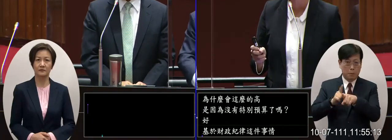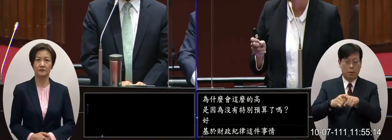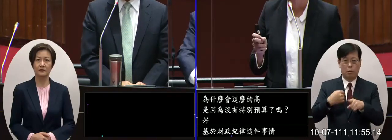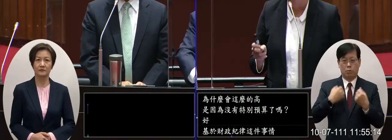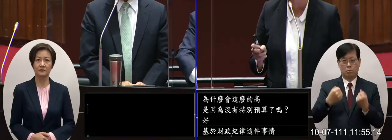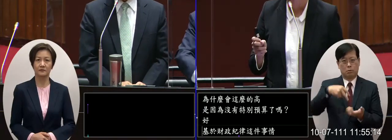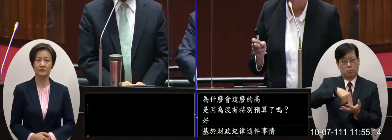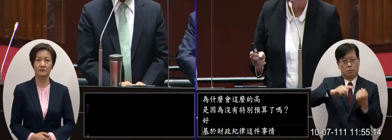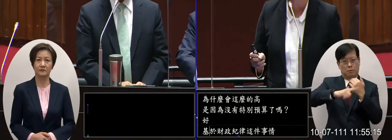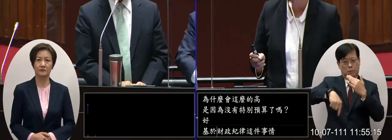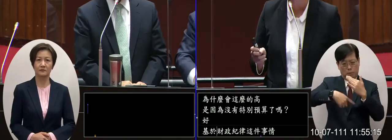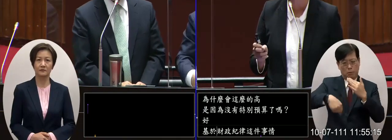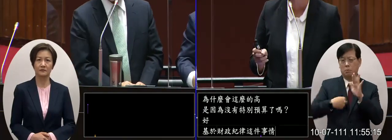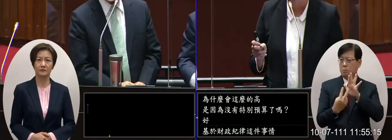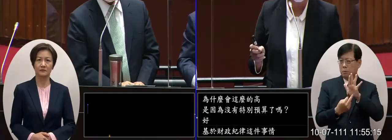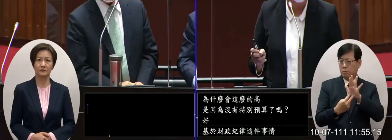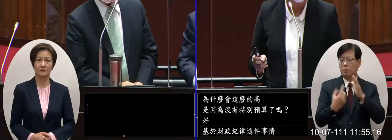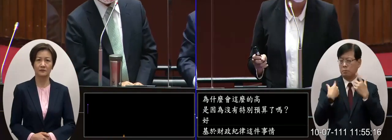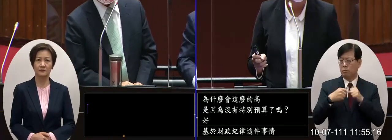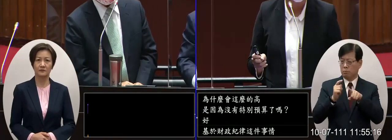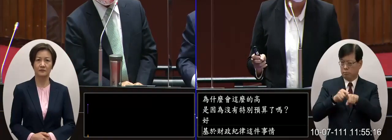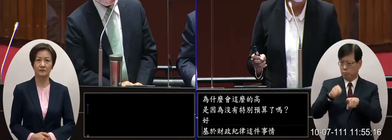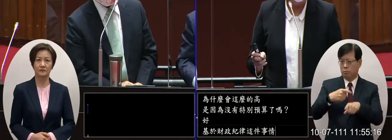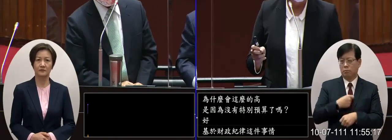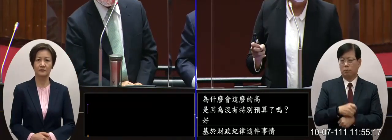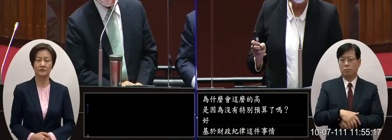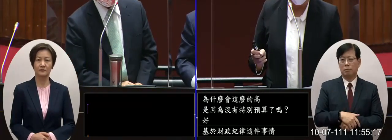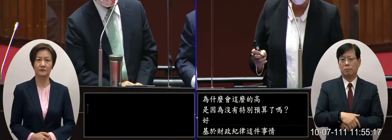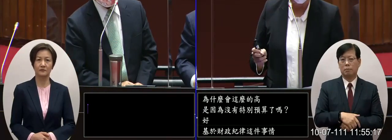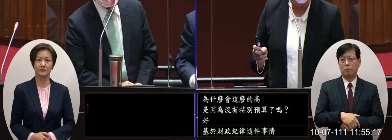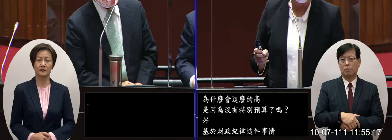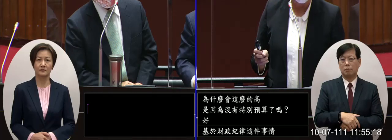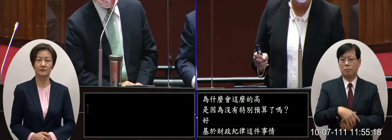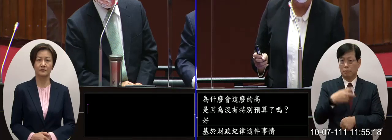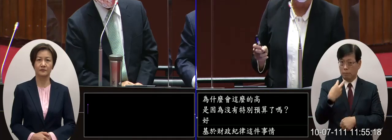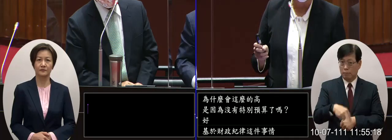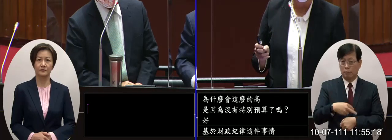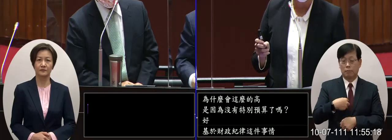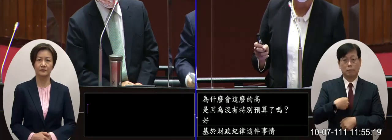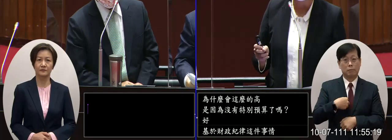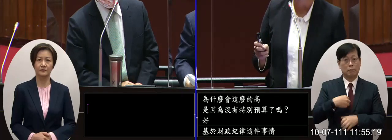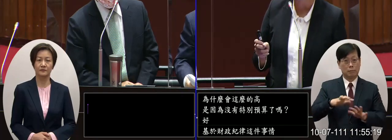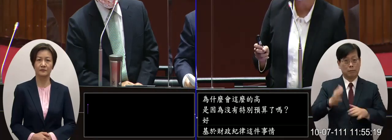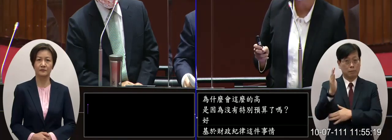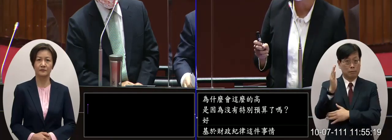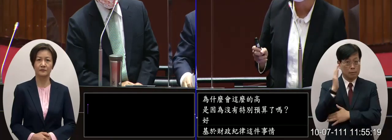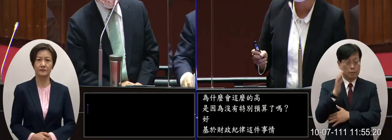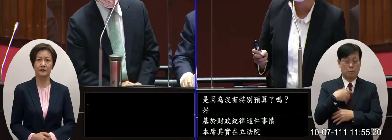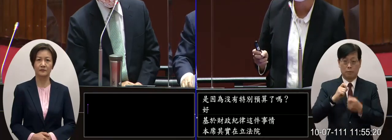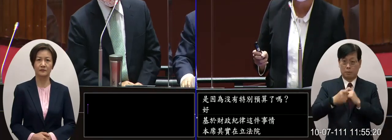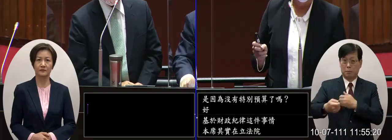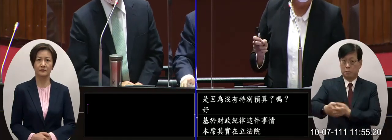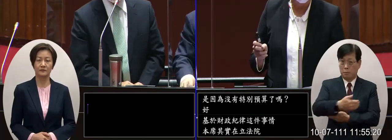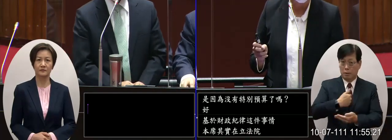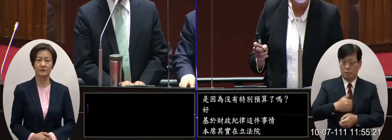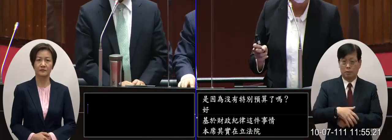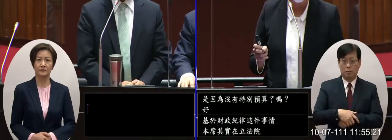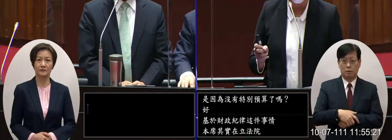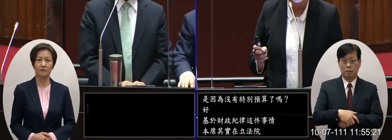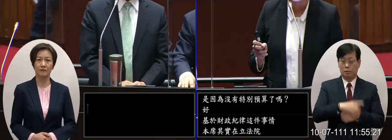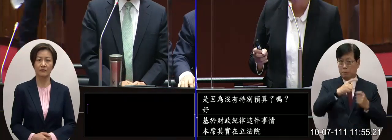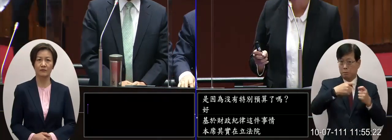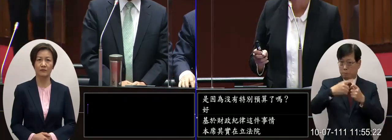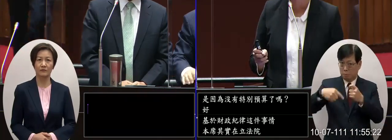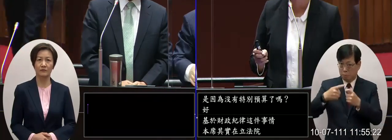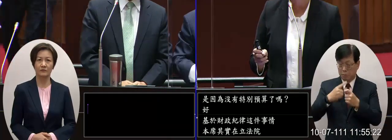在立法院我一直强调的都是财政纪律。再来我们来讲一下我们的政府税缩呢，年